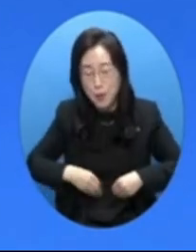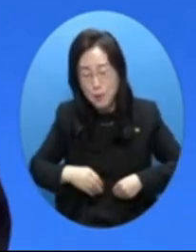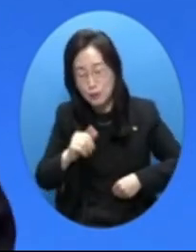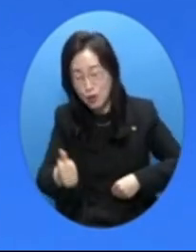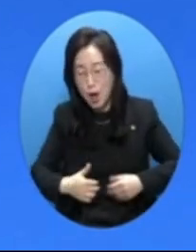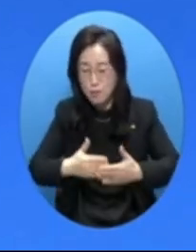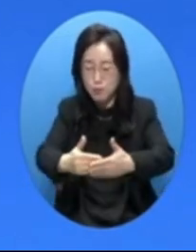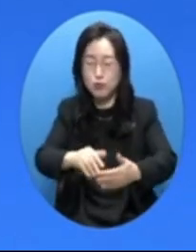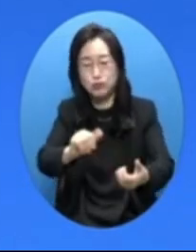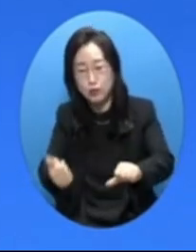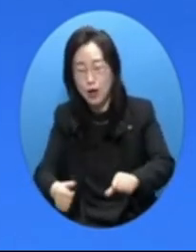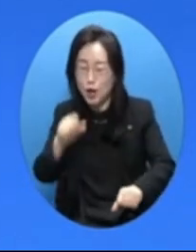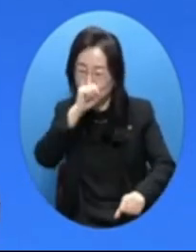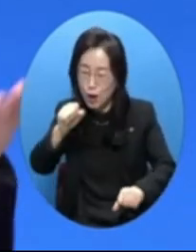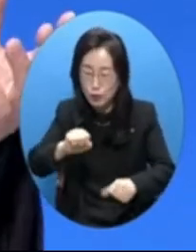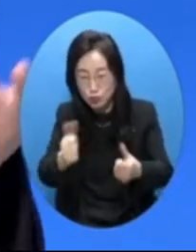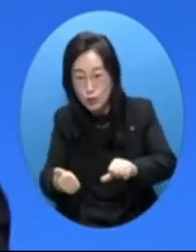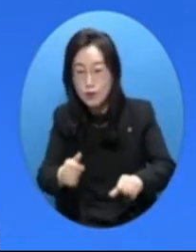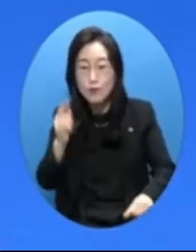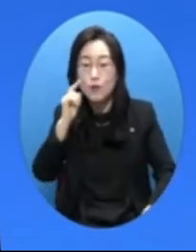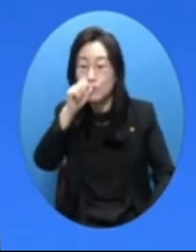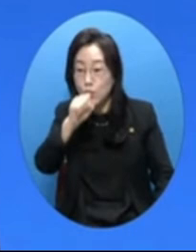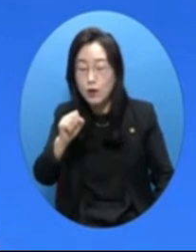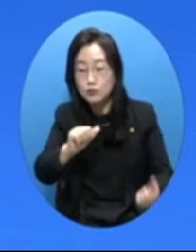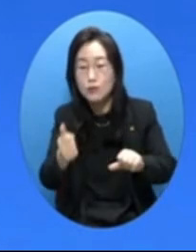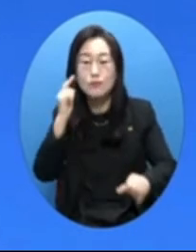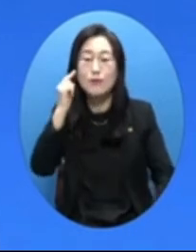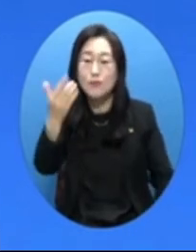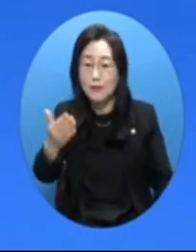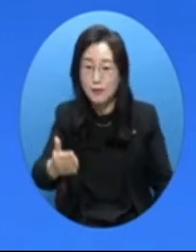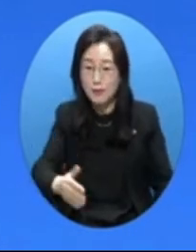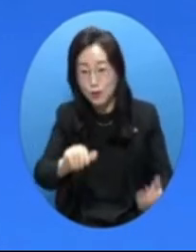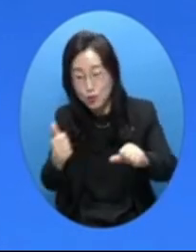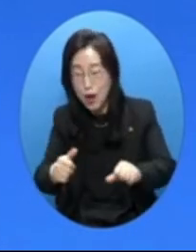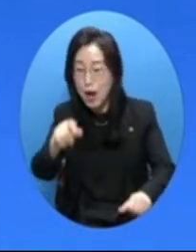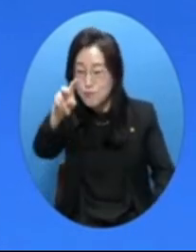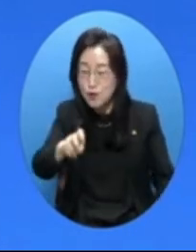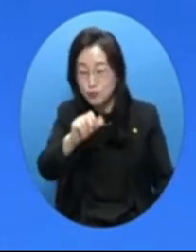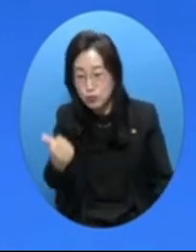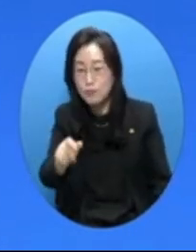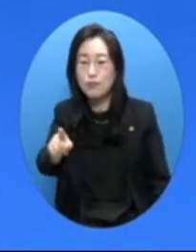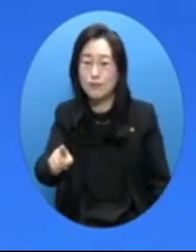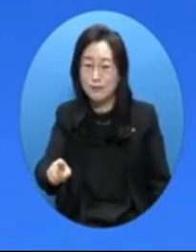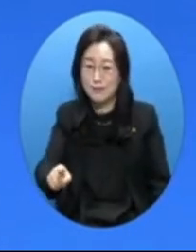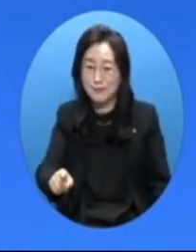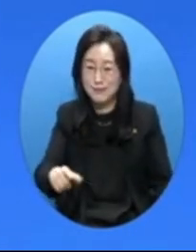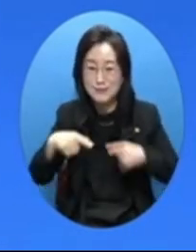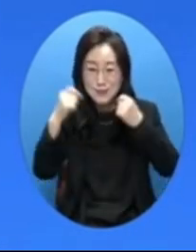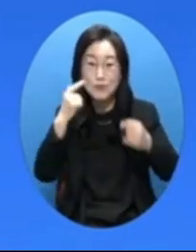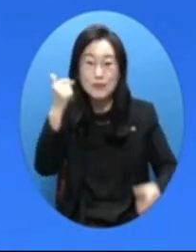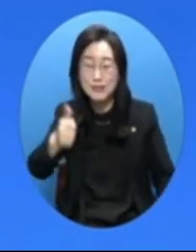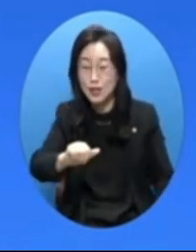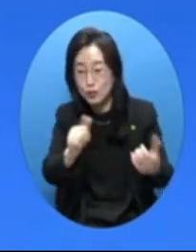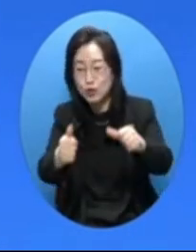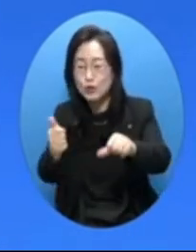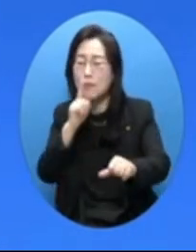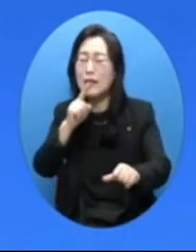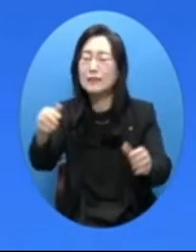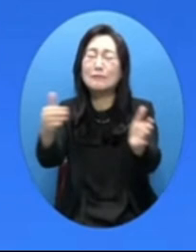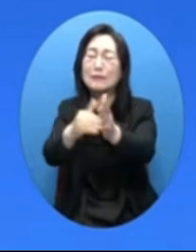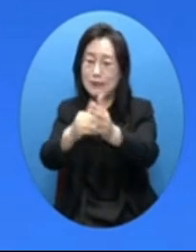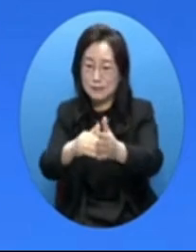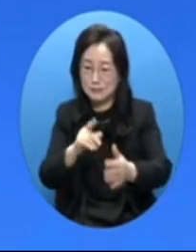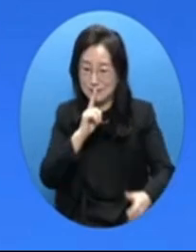배불러 죽겠다 좋아 죽겠다 좋은데 왜 죽습니까 좋아 죽겠다 미워 죽겠다 조용히 목사님이 늘 죽겠다는 말씀으로 하지